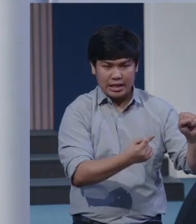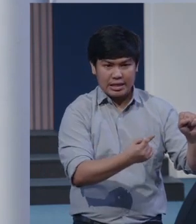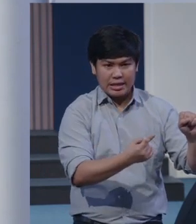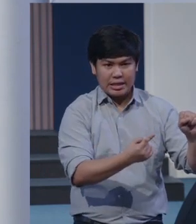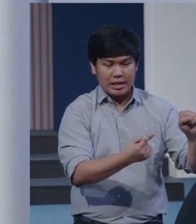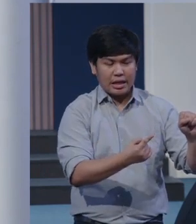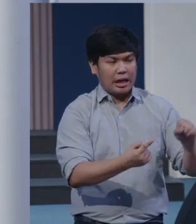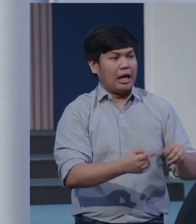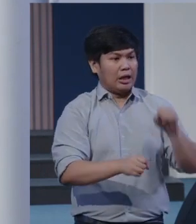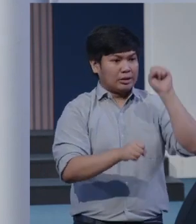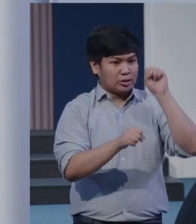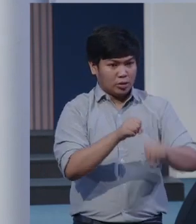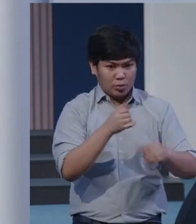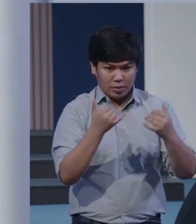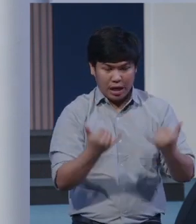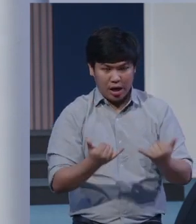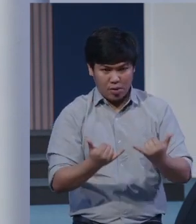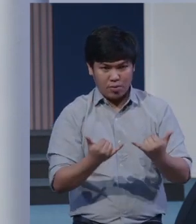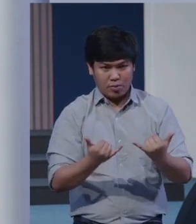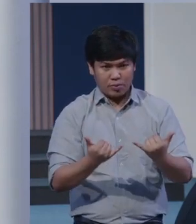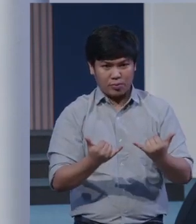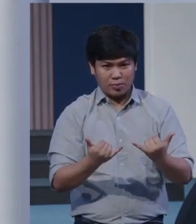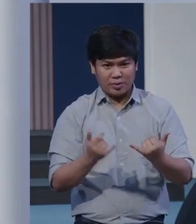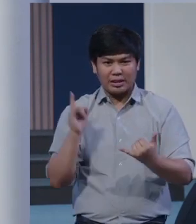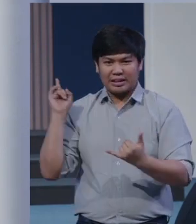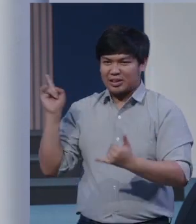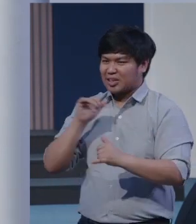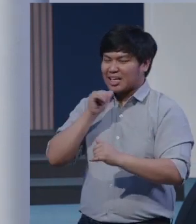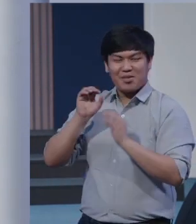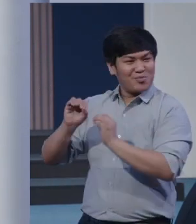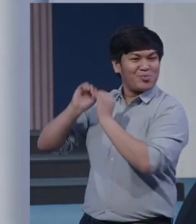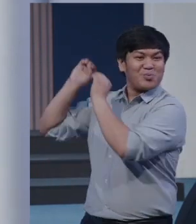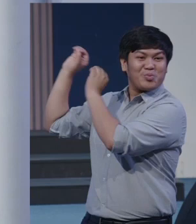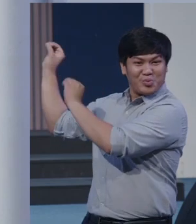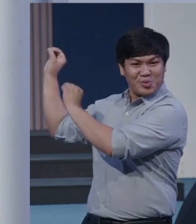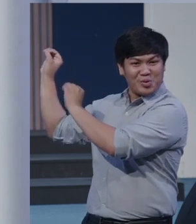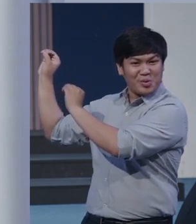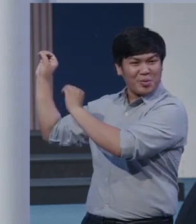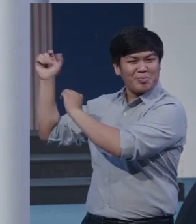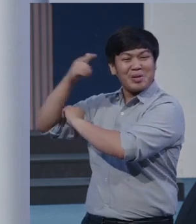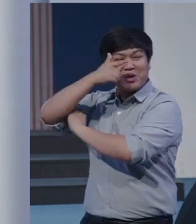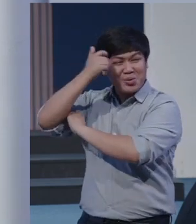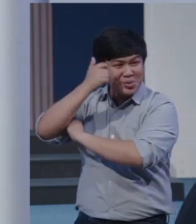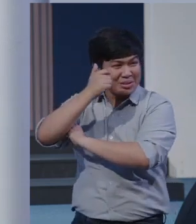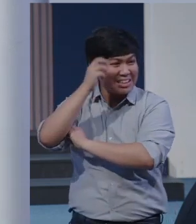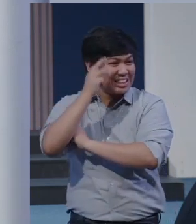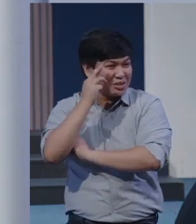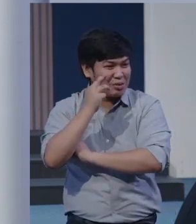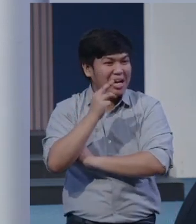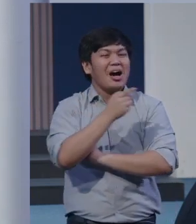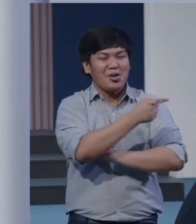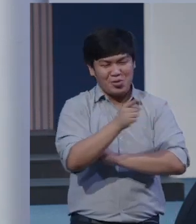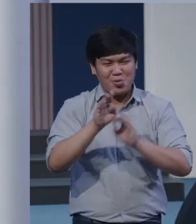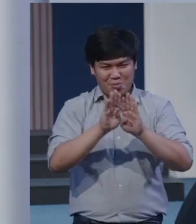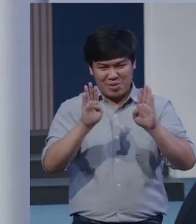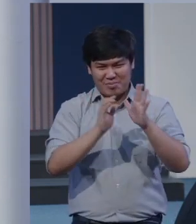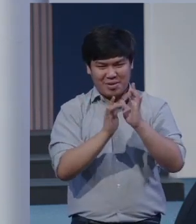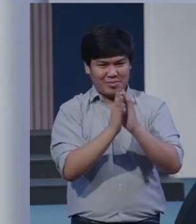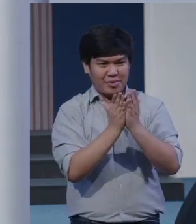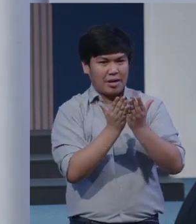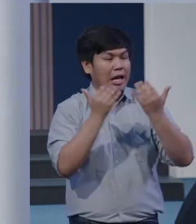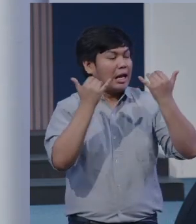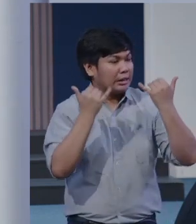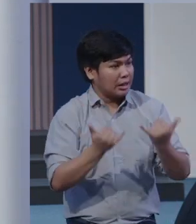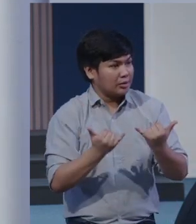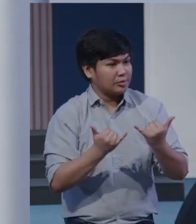niyo pong hanapin sa screen no sina n ko po yon para buksan ninyo ang Bibliya niyo no therefore sabi